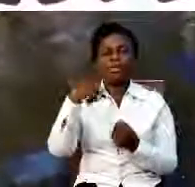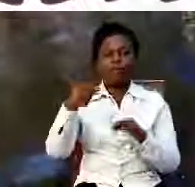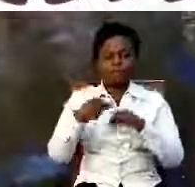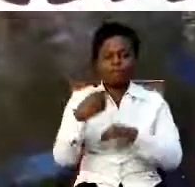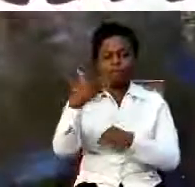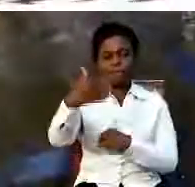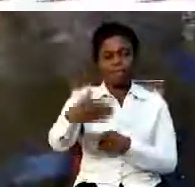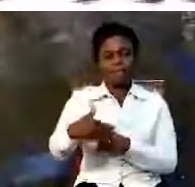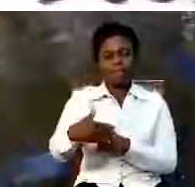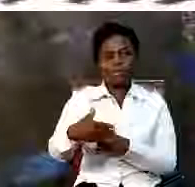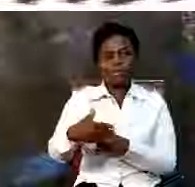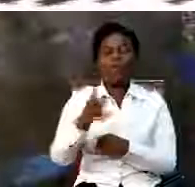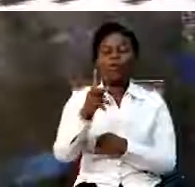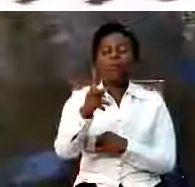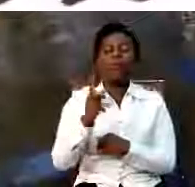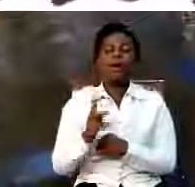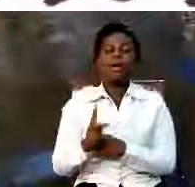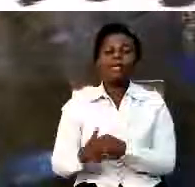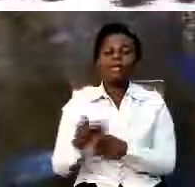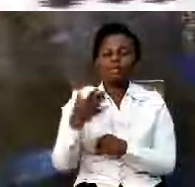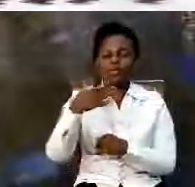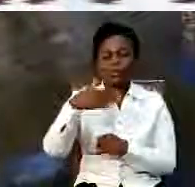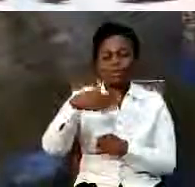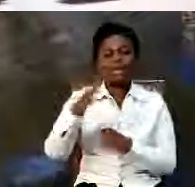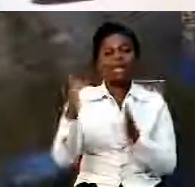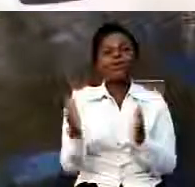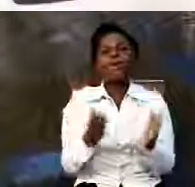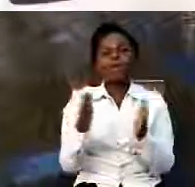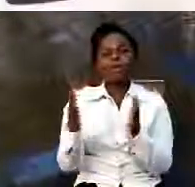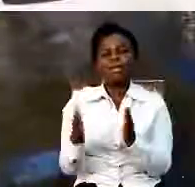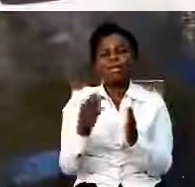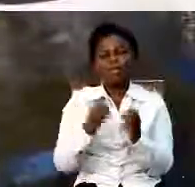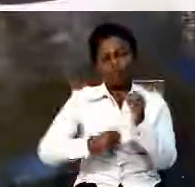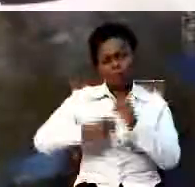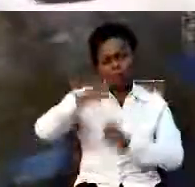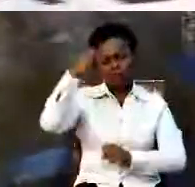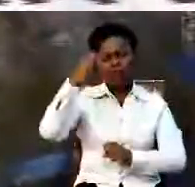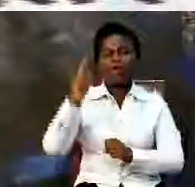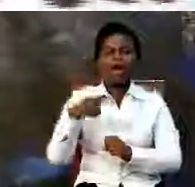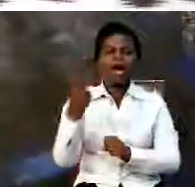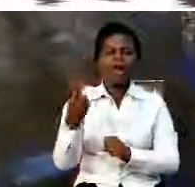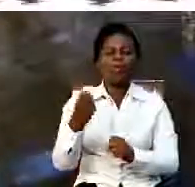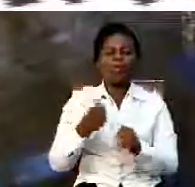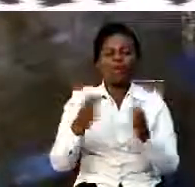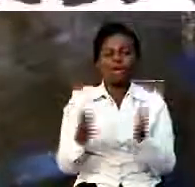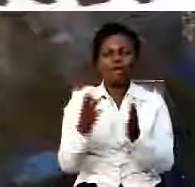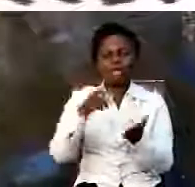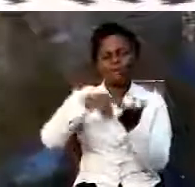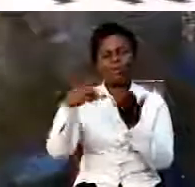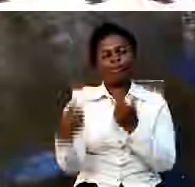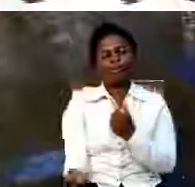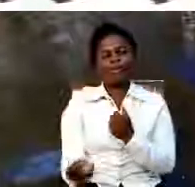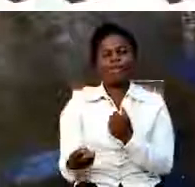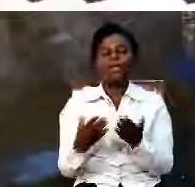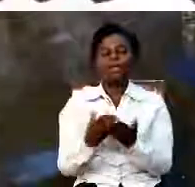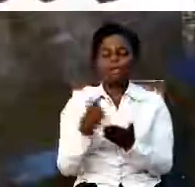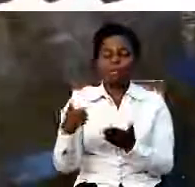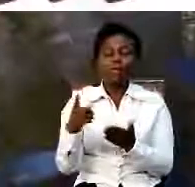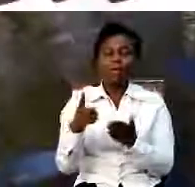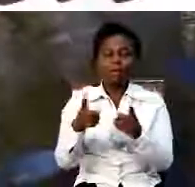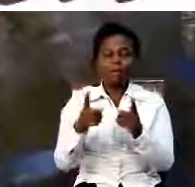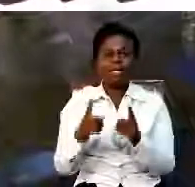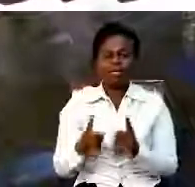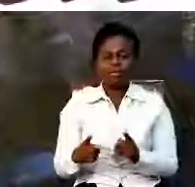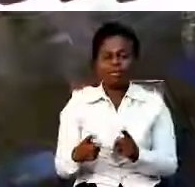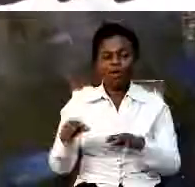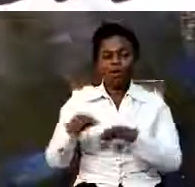kesho. Kwa hiyo aidha unawaandaa kufaulu au unawaandaa kufeli. Maana mwalimu wao wa ndoa ni